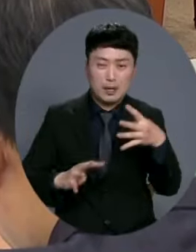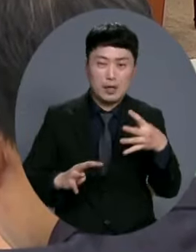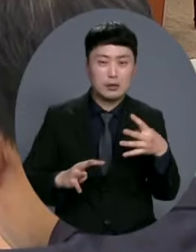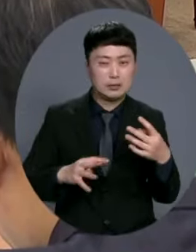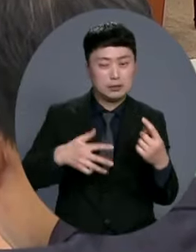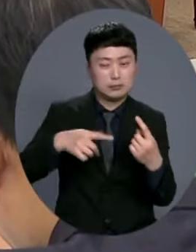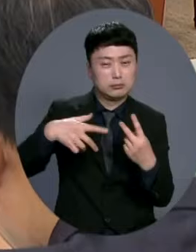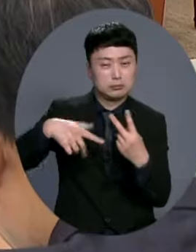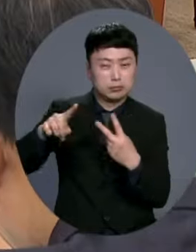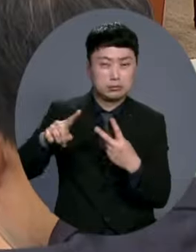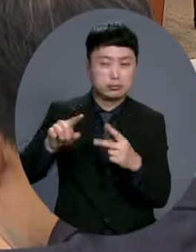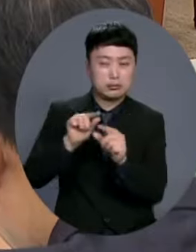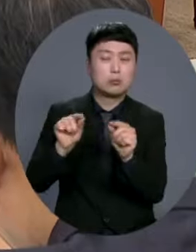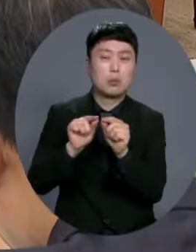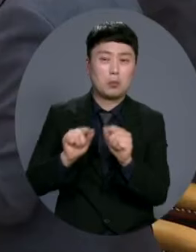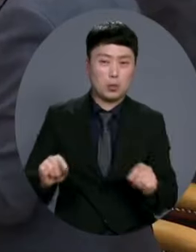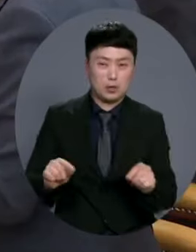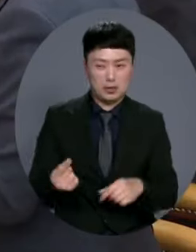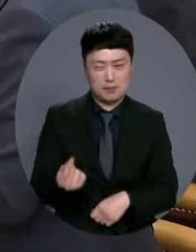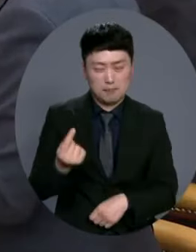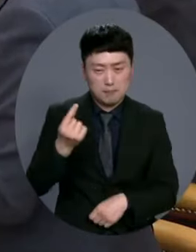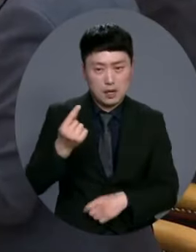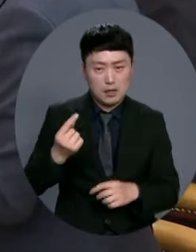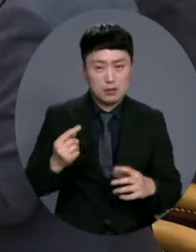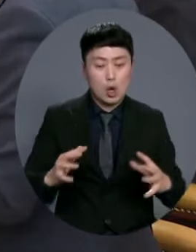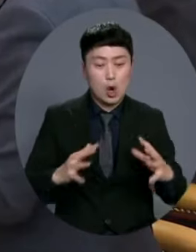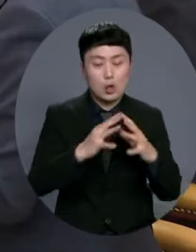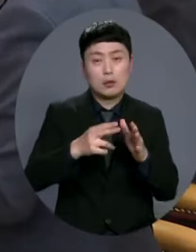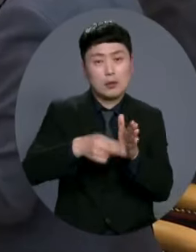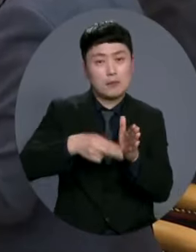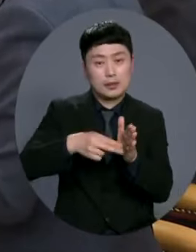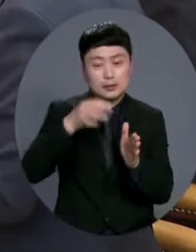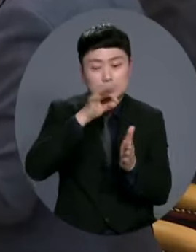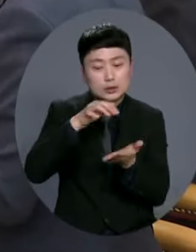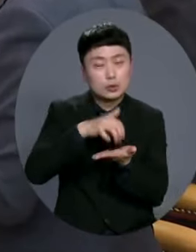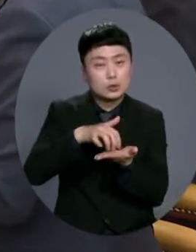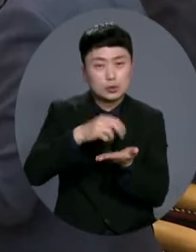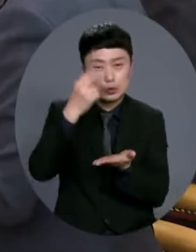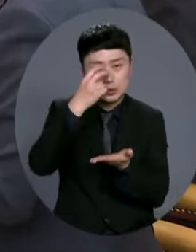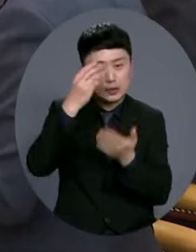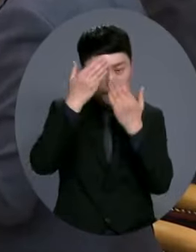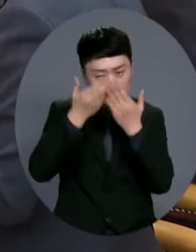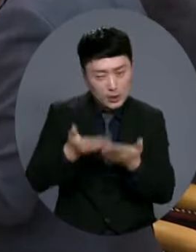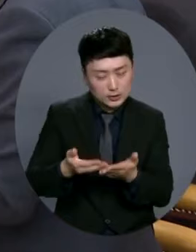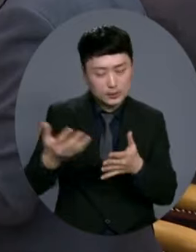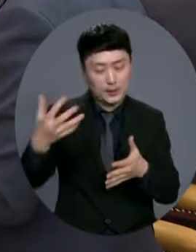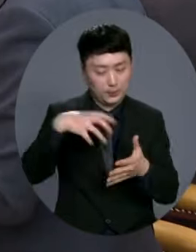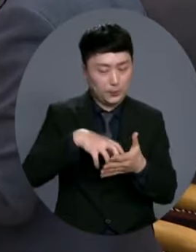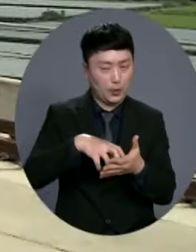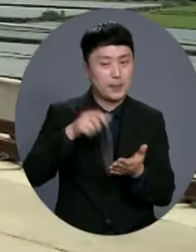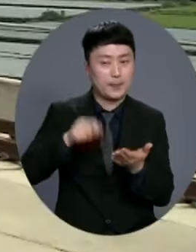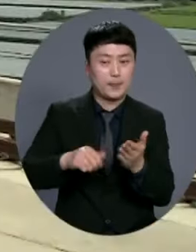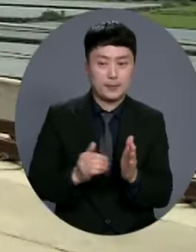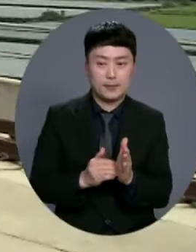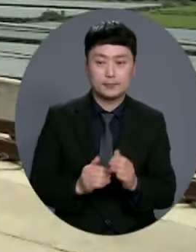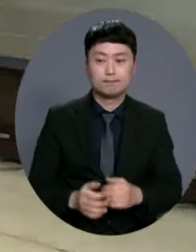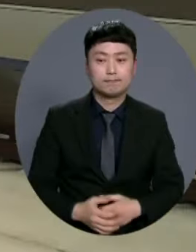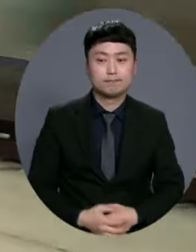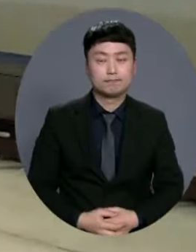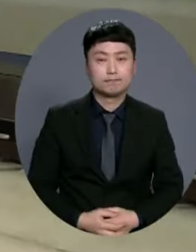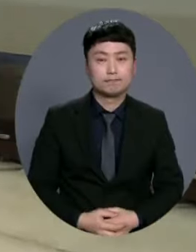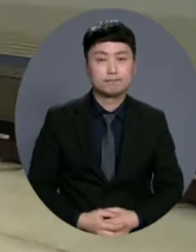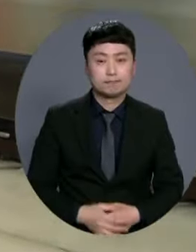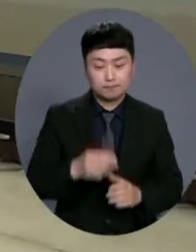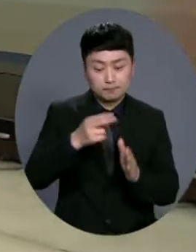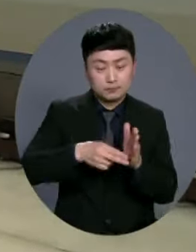차례 계류되기도 했지만 신속한 건설 사업 추진을 위한 예비 타당성 조사 면제 조항은 유지됐습니다.